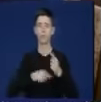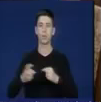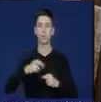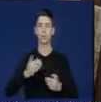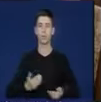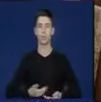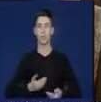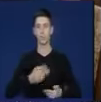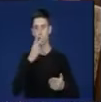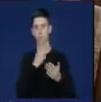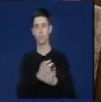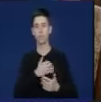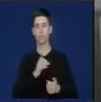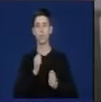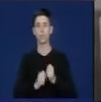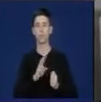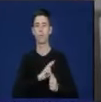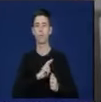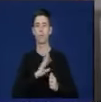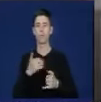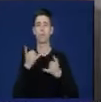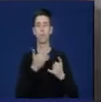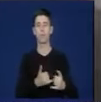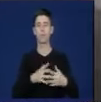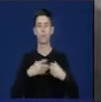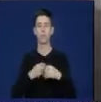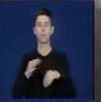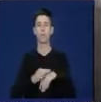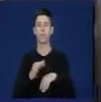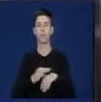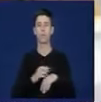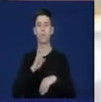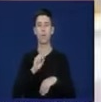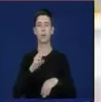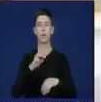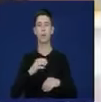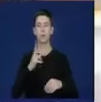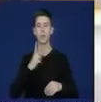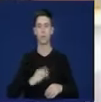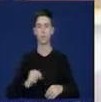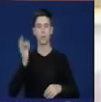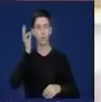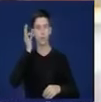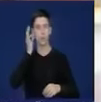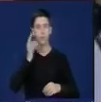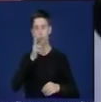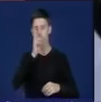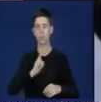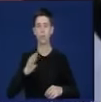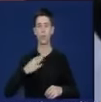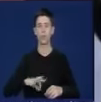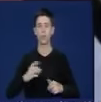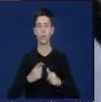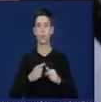biruzə vermədən ailəsindən sevgisini əsirgəməyib. Həyat yoldaşı Badam xanım deyir ki, qızı Fidanı həkim, 2 aylıq oğlu Turanı